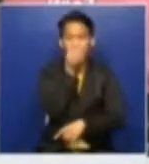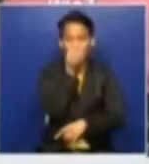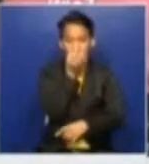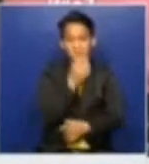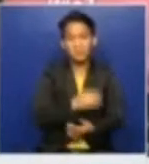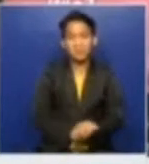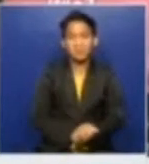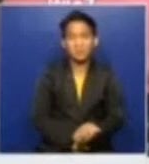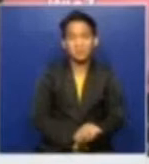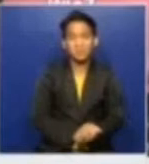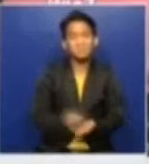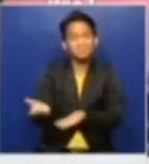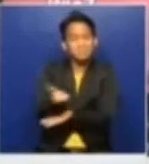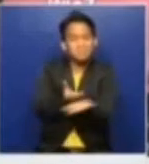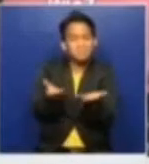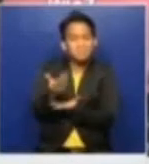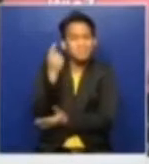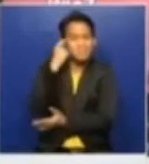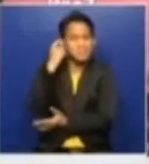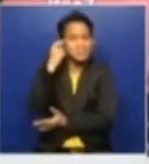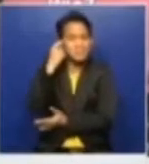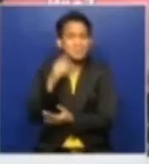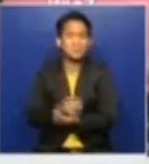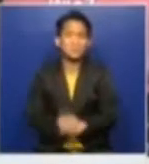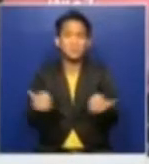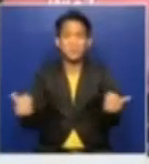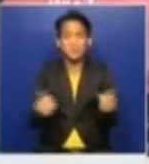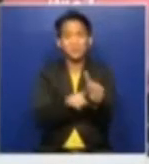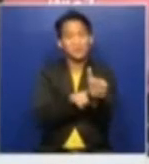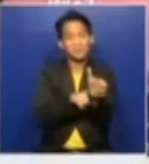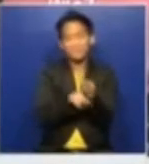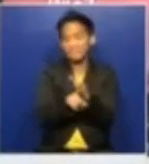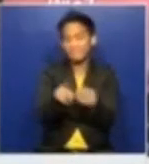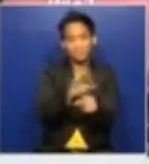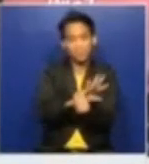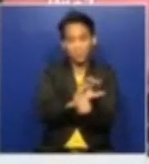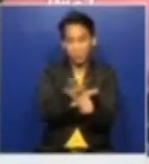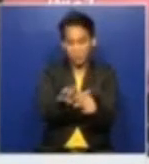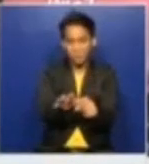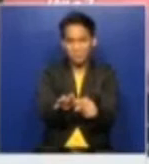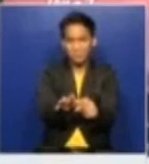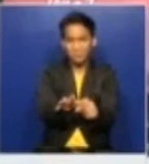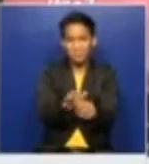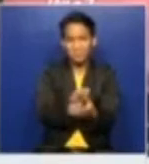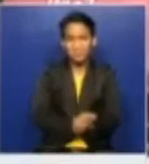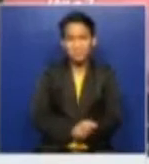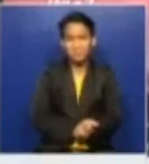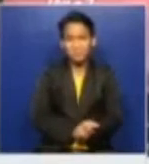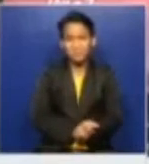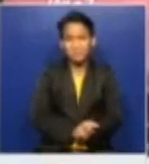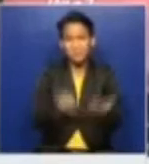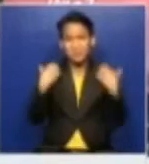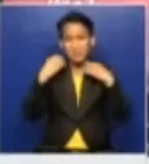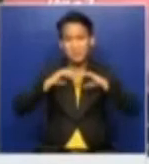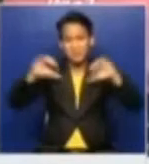คิดกันมากเลยขณะนี้มีโควิดรัฐบาลช่วยซอฟต์โลนโดยให้กับ